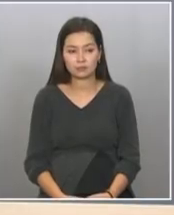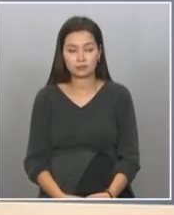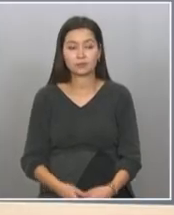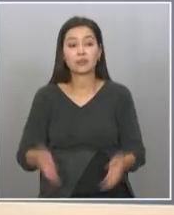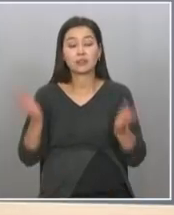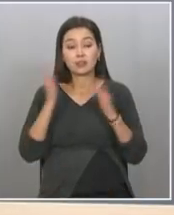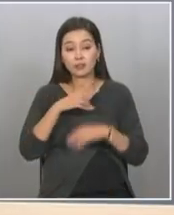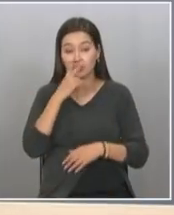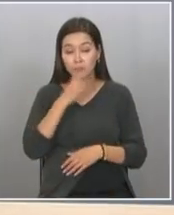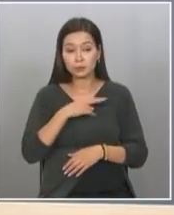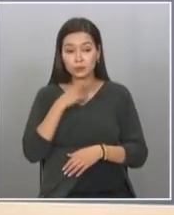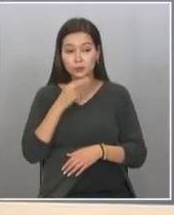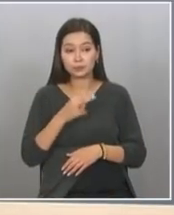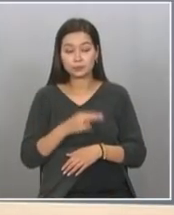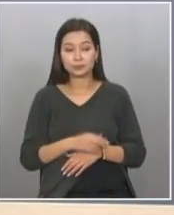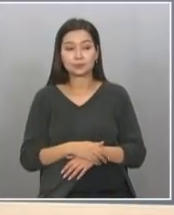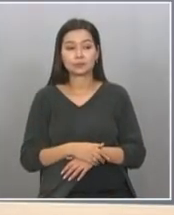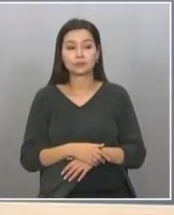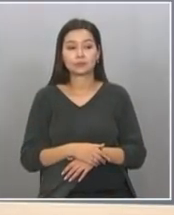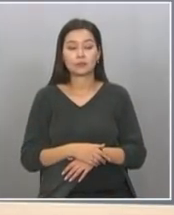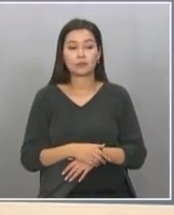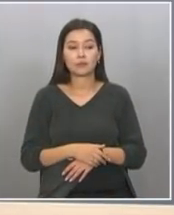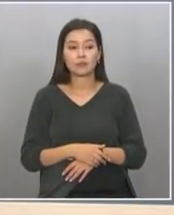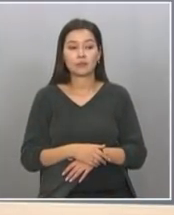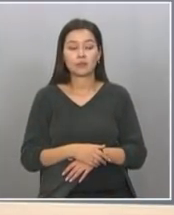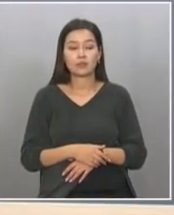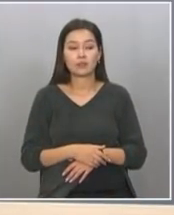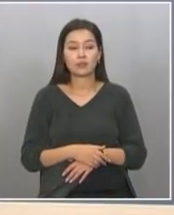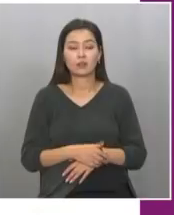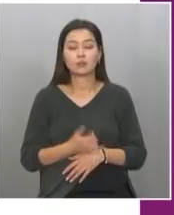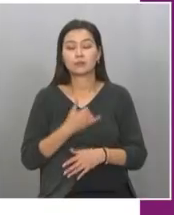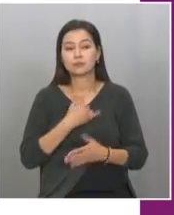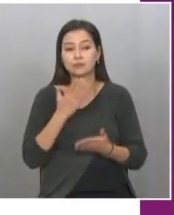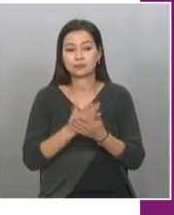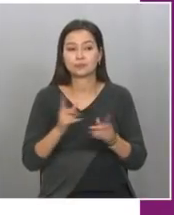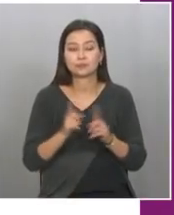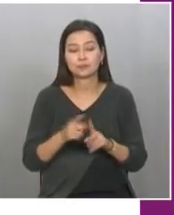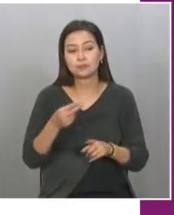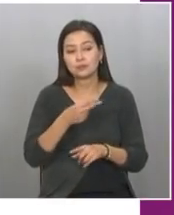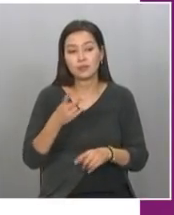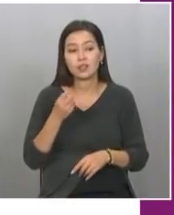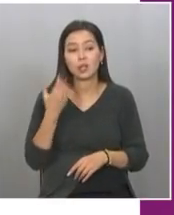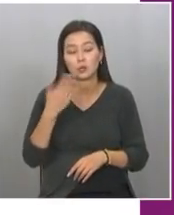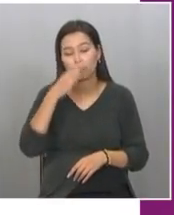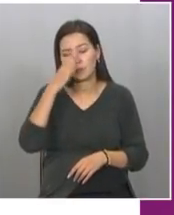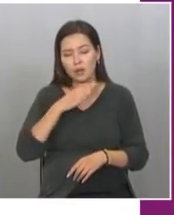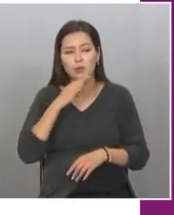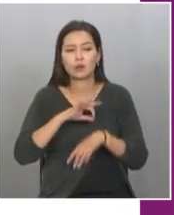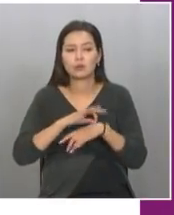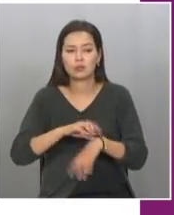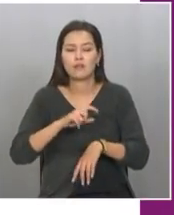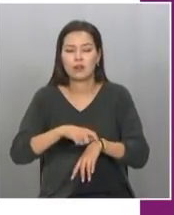Давайте посмотрим. У меня вышло вот такое предложение. На руке папа носит